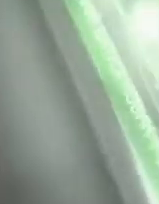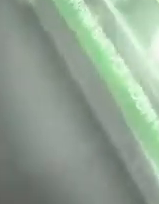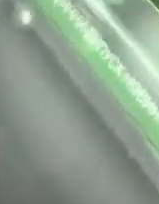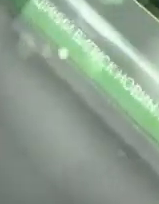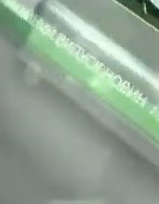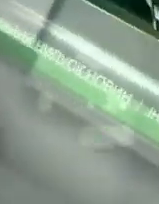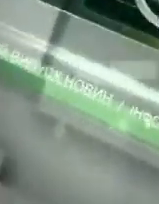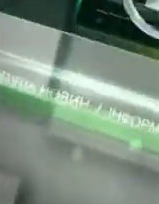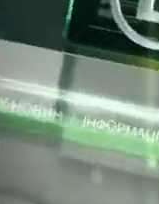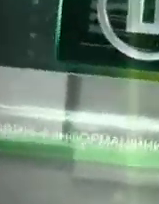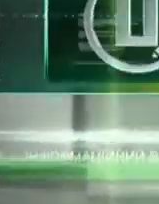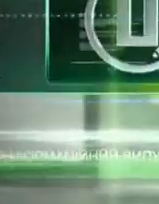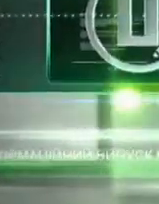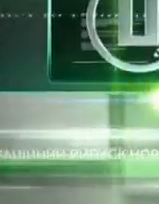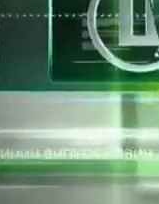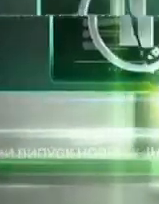Музика